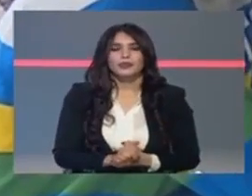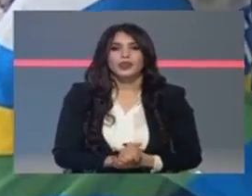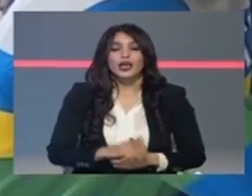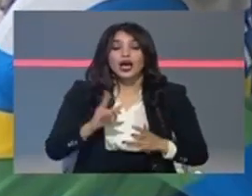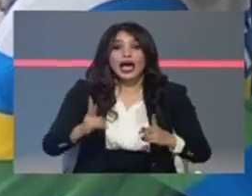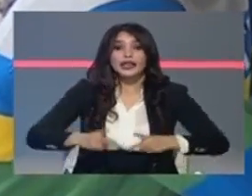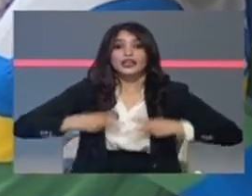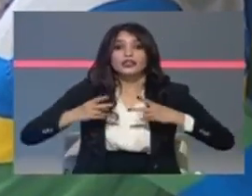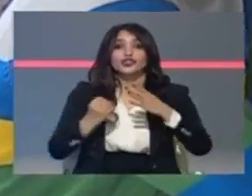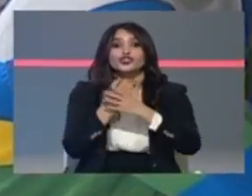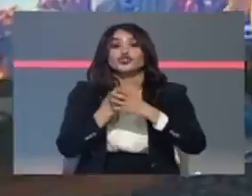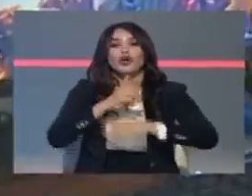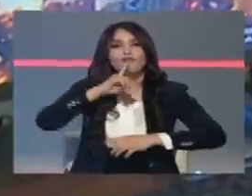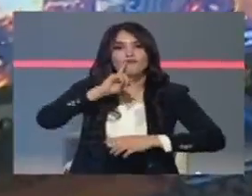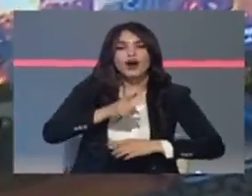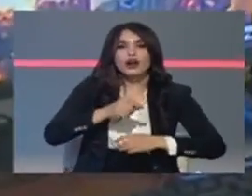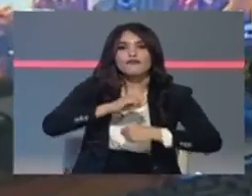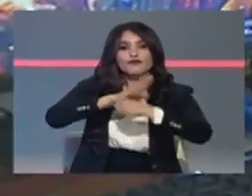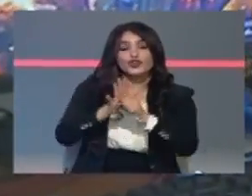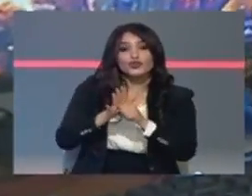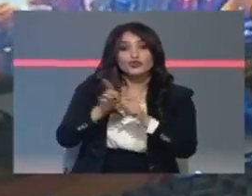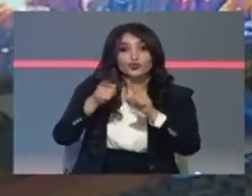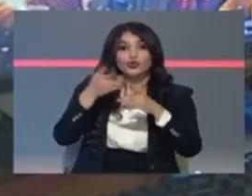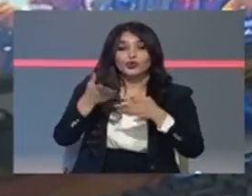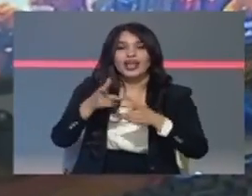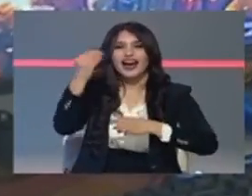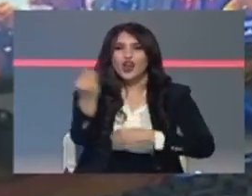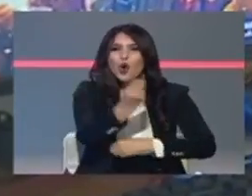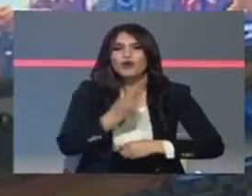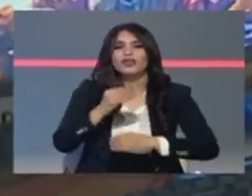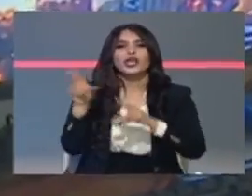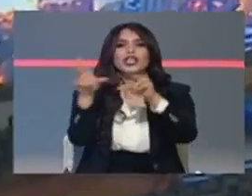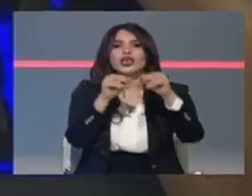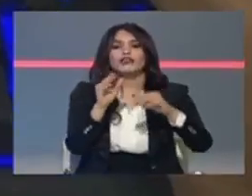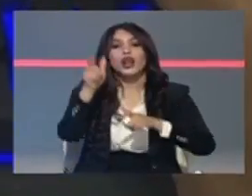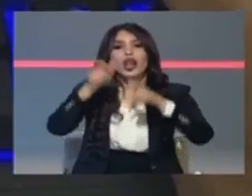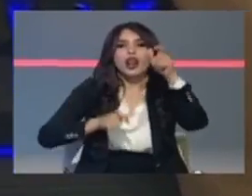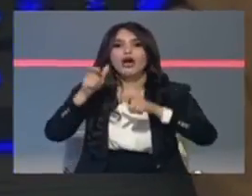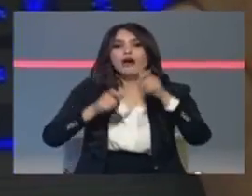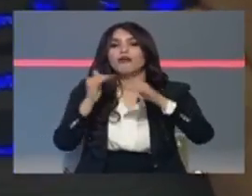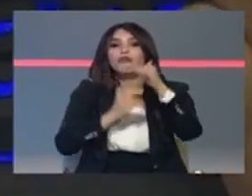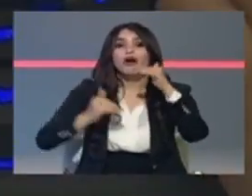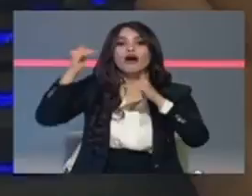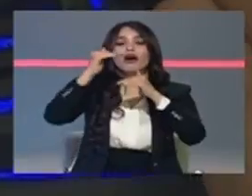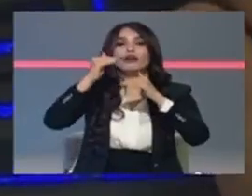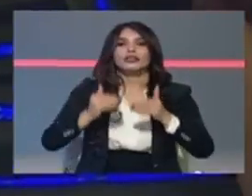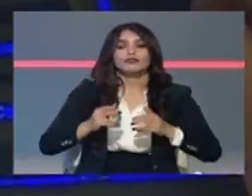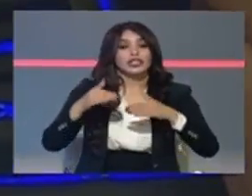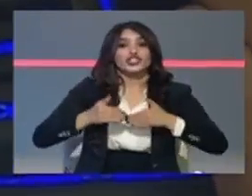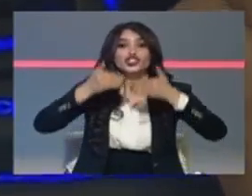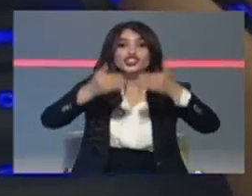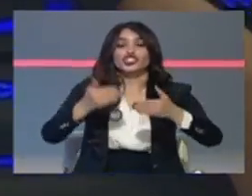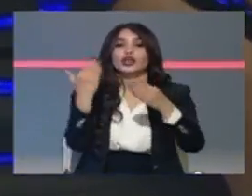نمط حياة جديد فرضه فيروس كورونا المستجد على الصغار كما الكبار، تعليق للدروس وتمديد لفترة